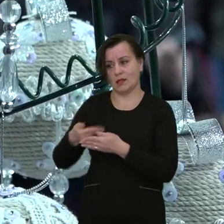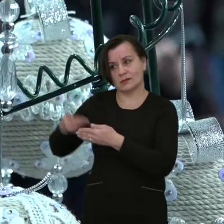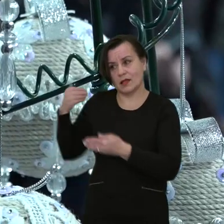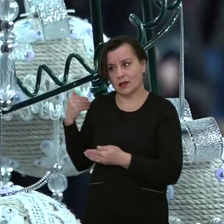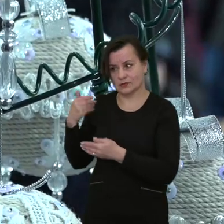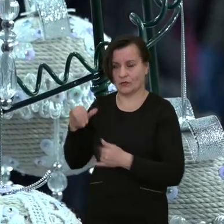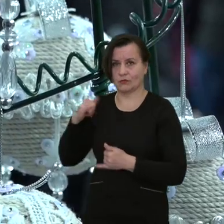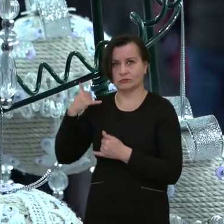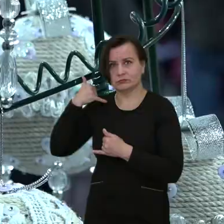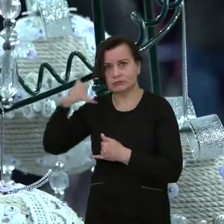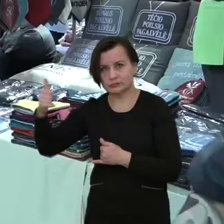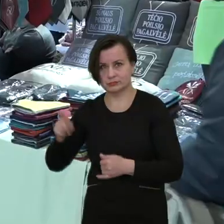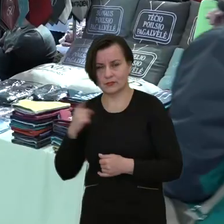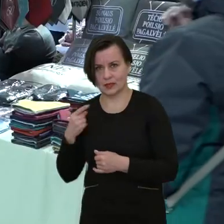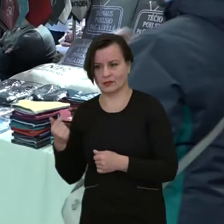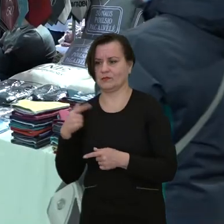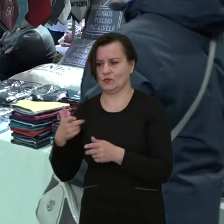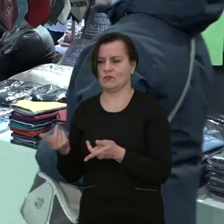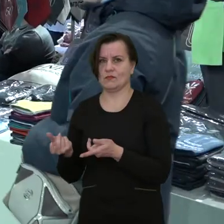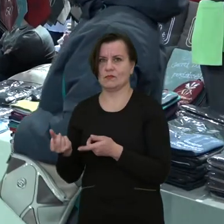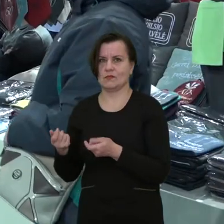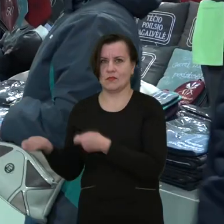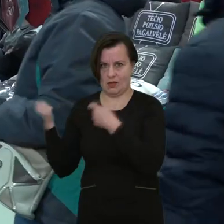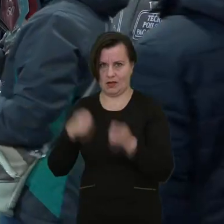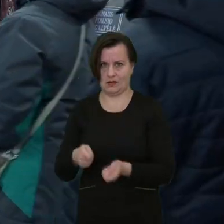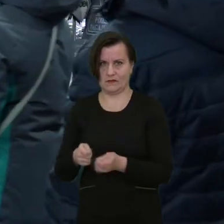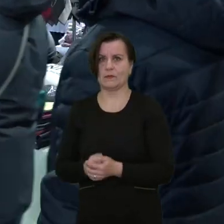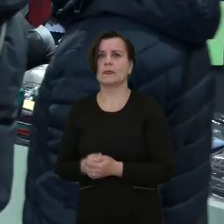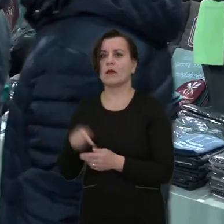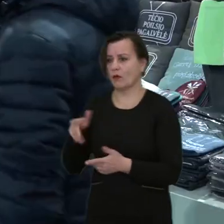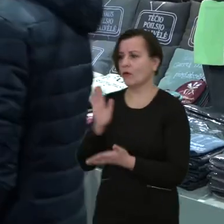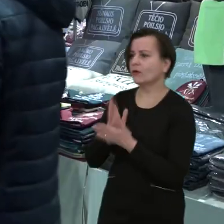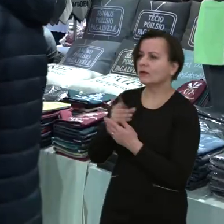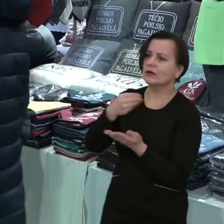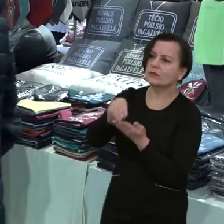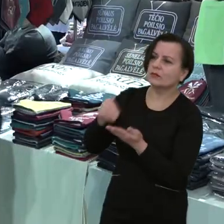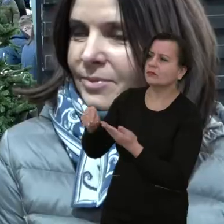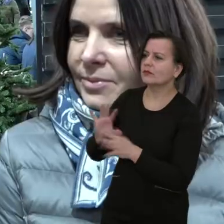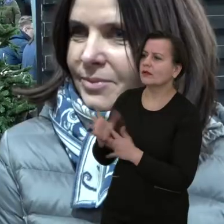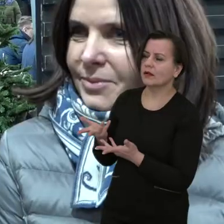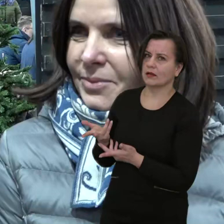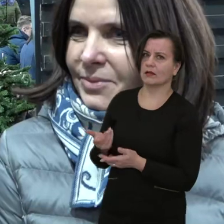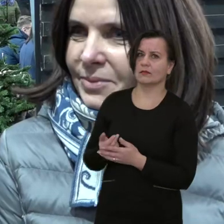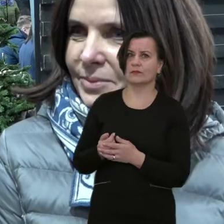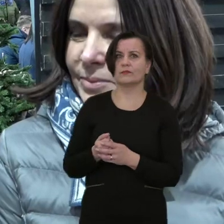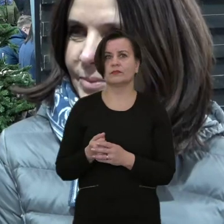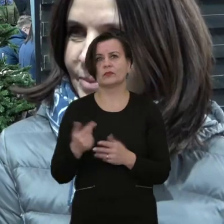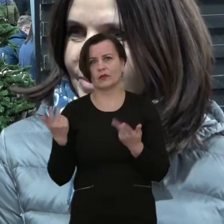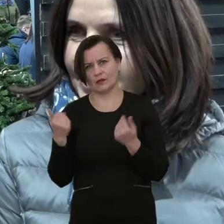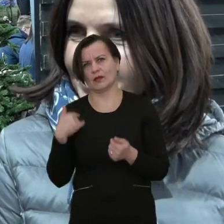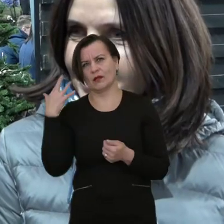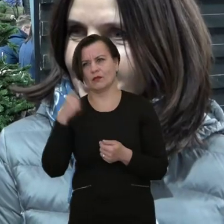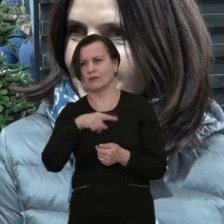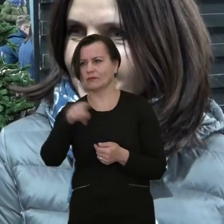padarė šitą dovaną jau prieš mugę. O šiaip mugė yra kas nusipirti, kuo pradžiuginti? Aš manau, kad kiekvienas kažką ras